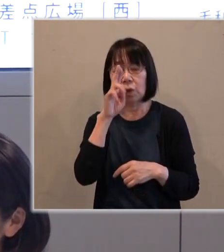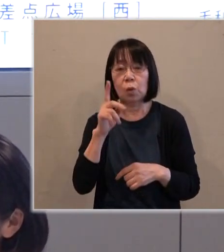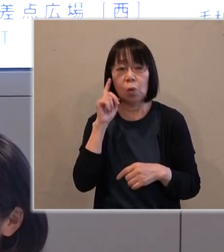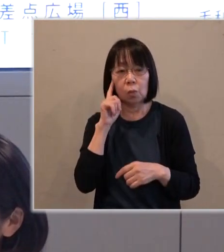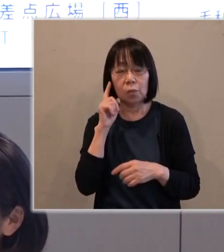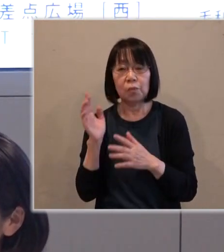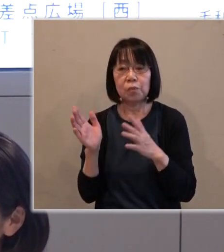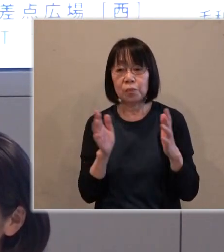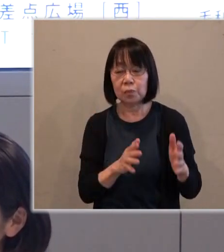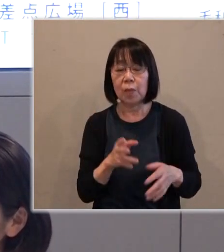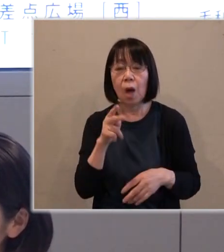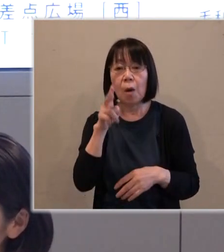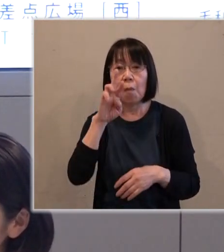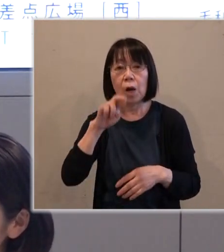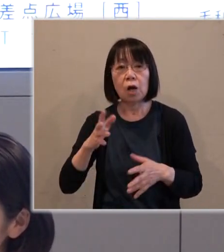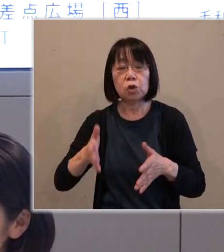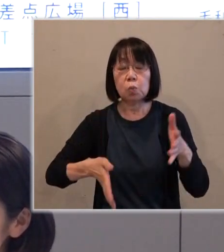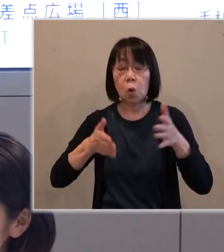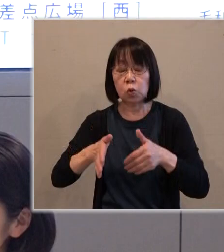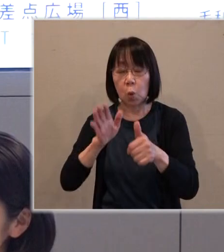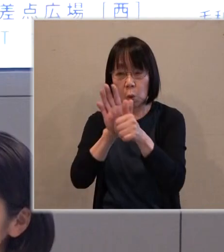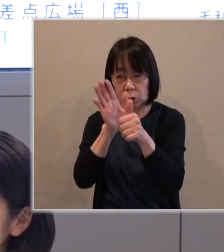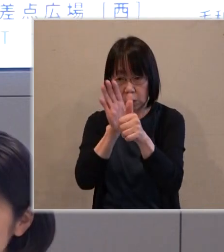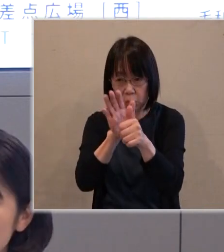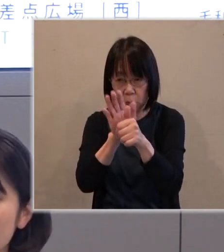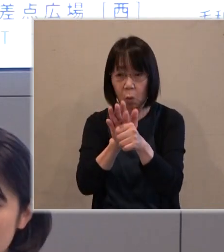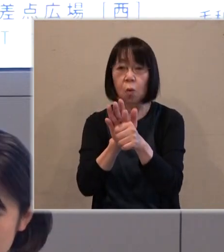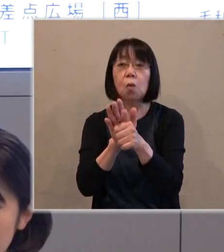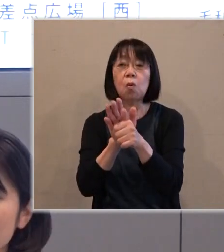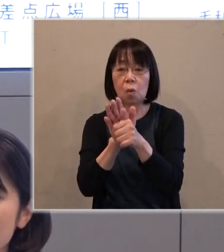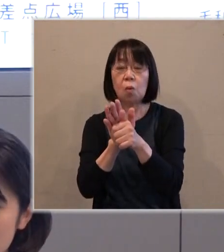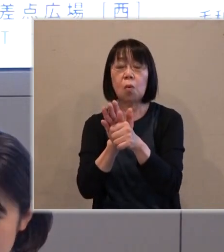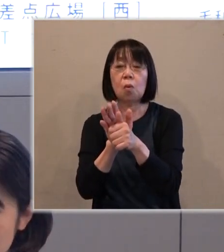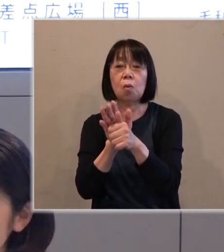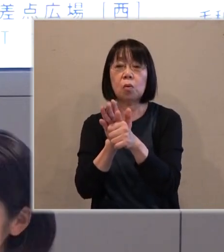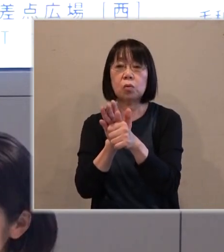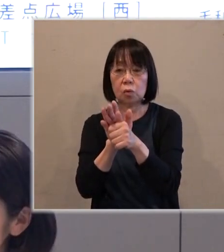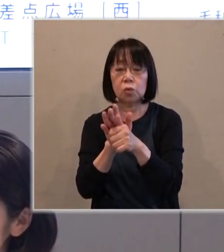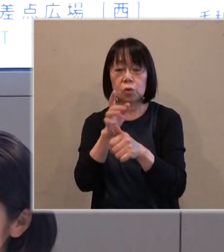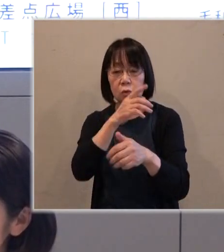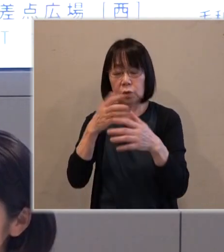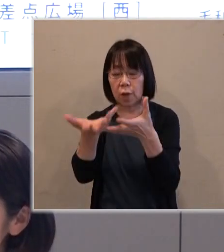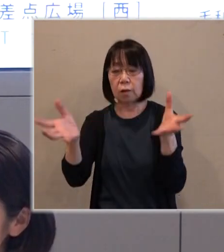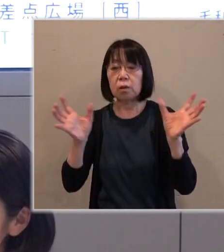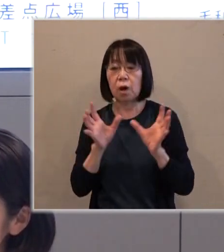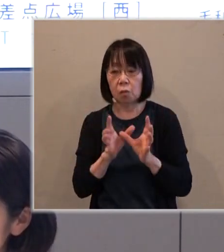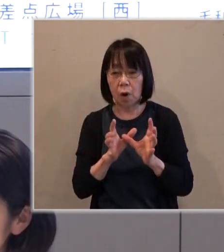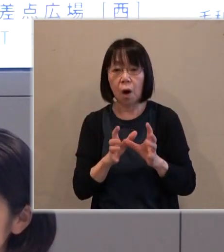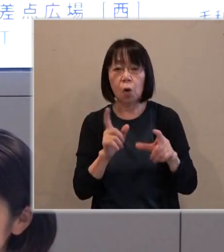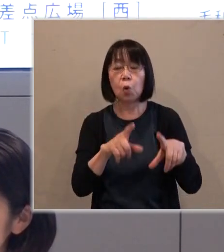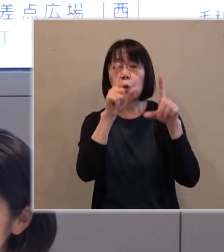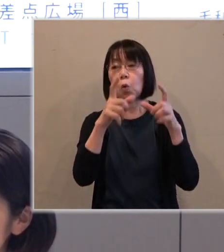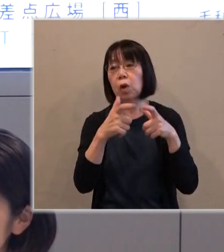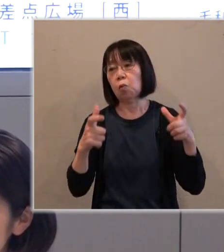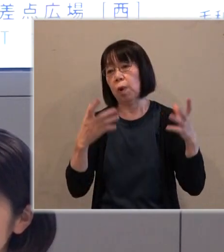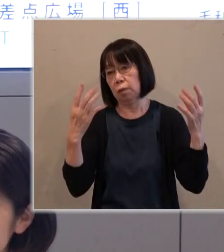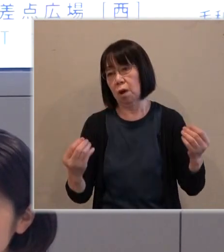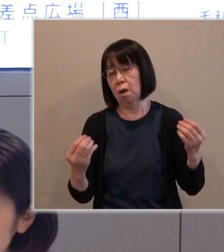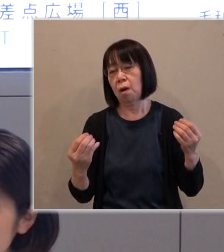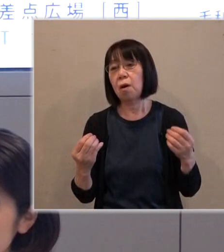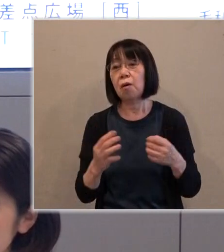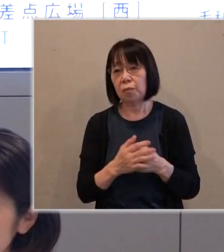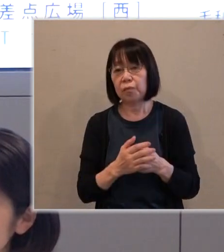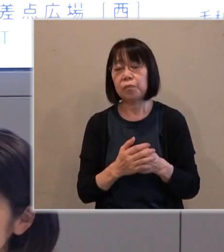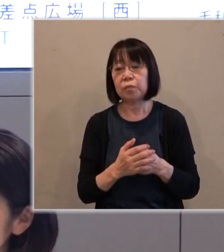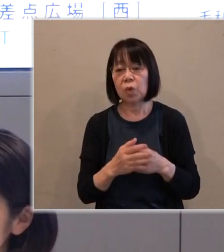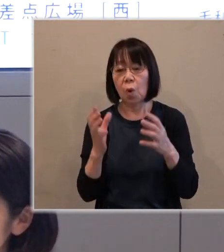けにパラスポーツを支援しようという団体は格段に東京では増えましたよね。だからそのパラスポーツを支援しようっていう団